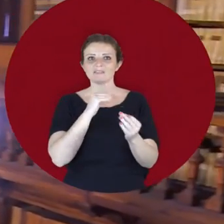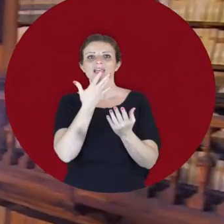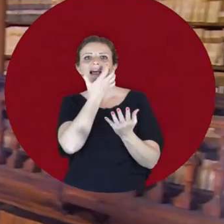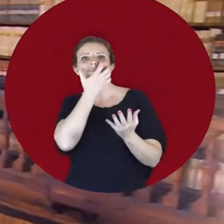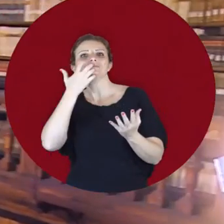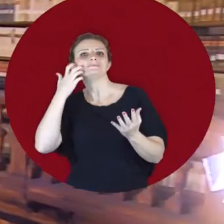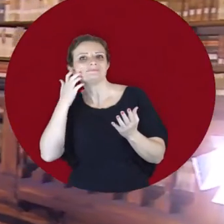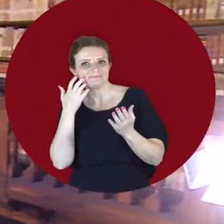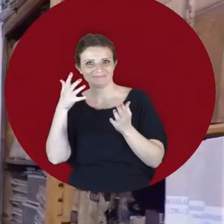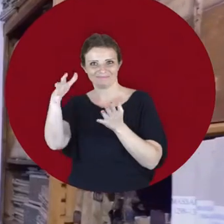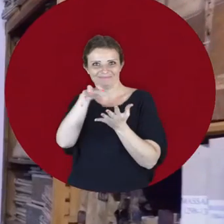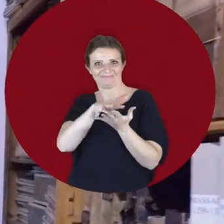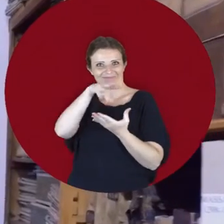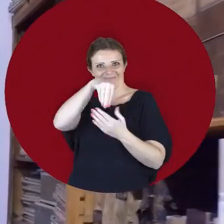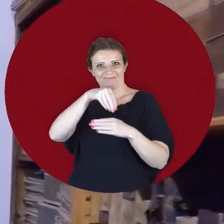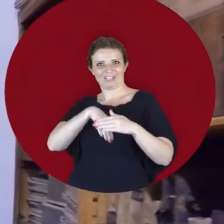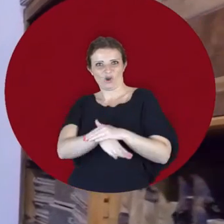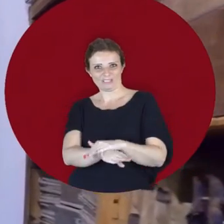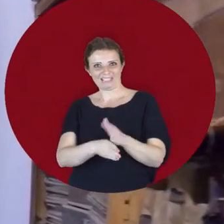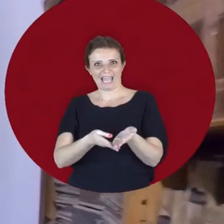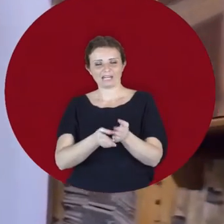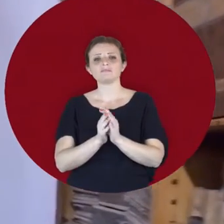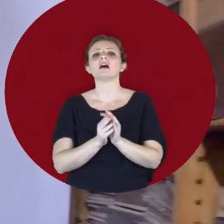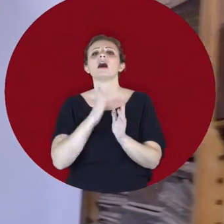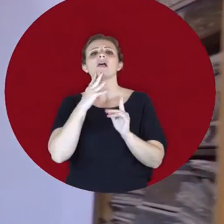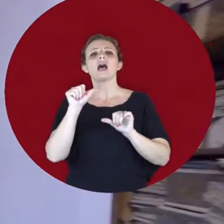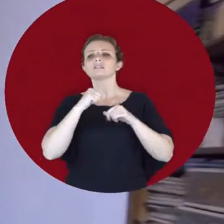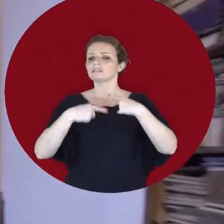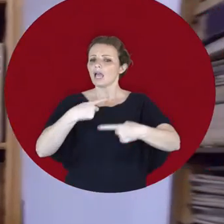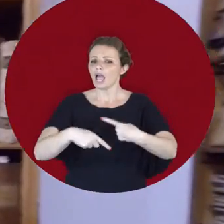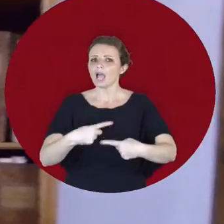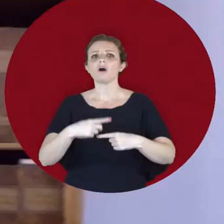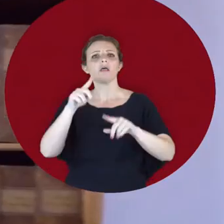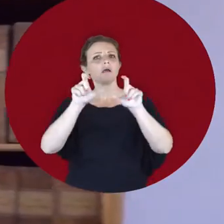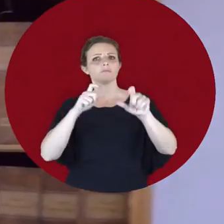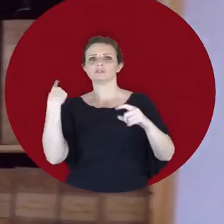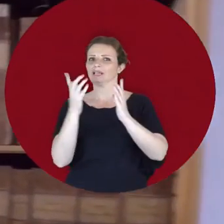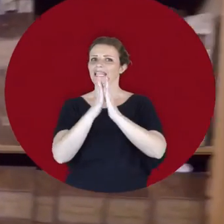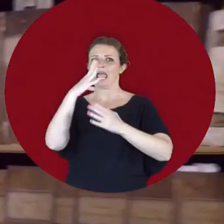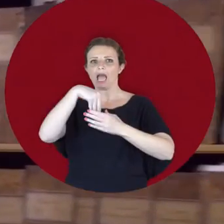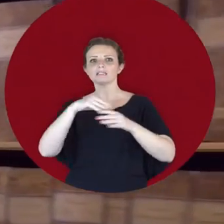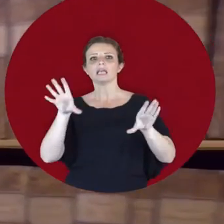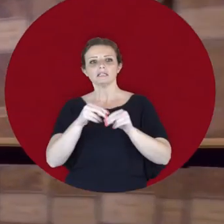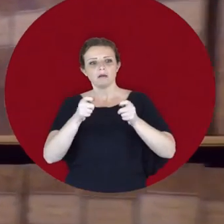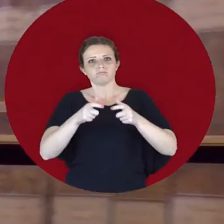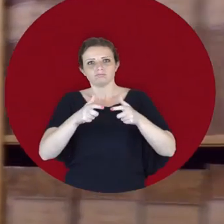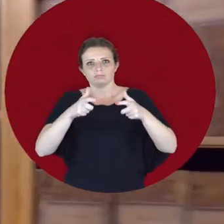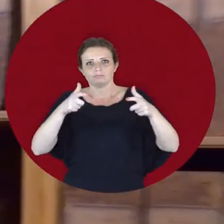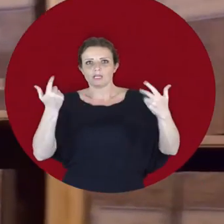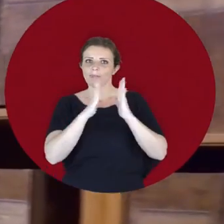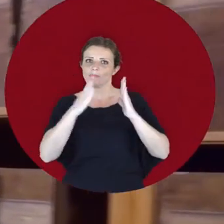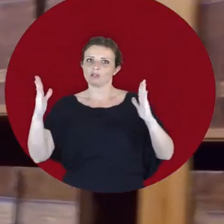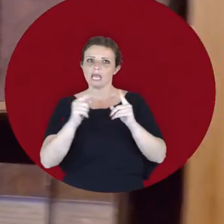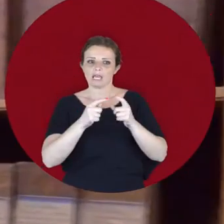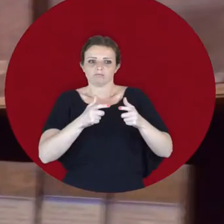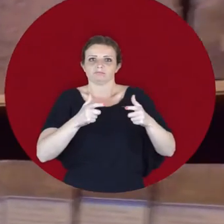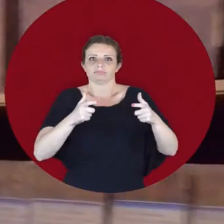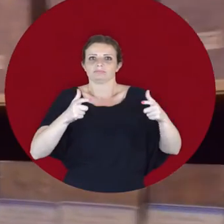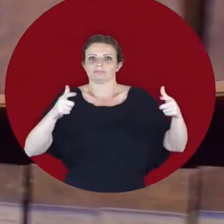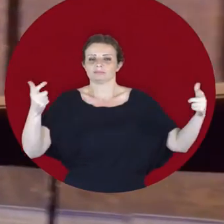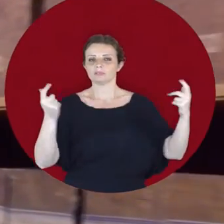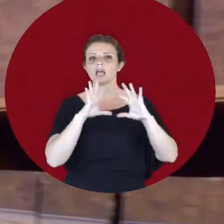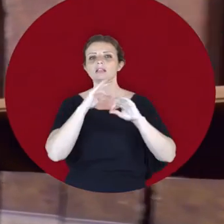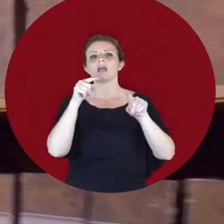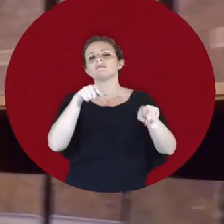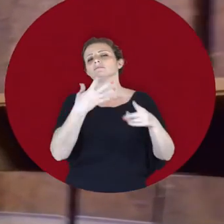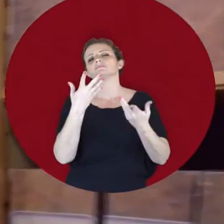il prezioso manoscritto. I canonici veronesi nei secoli continuarono ad arricchire la loro già cospicua biblioteca. Uno dei